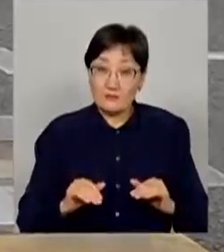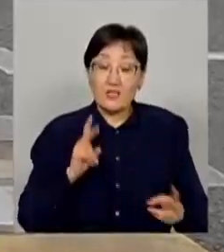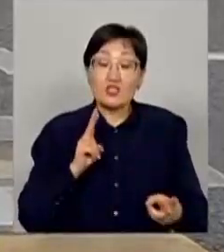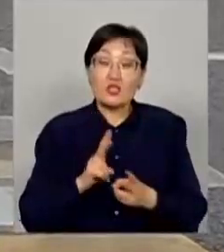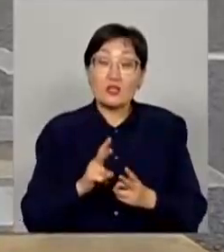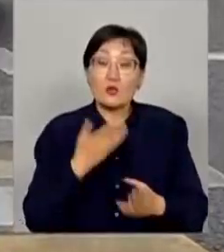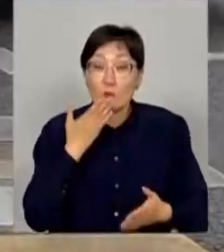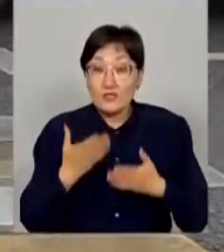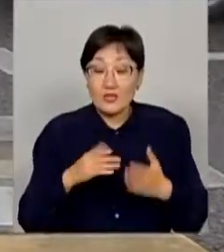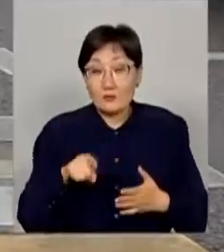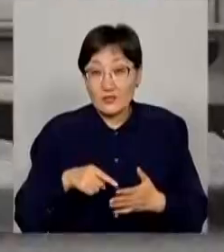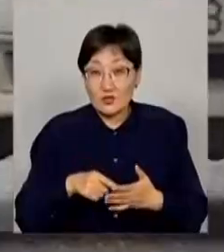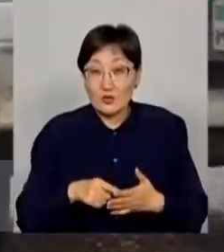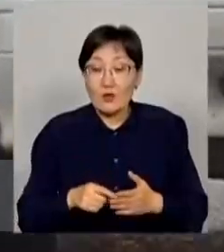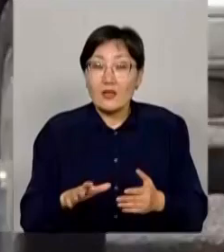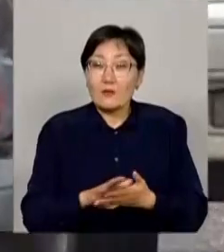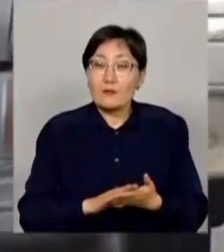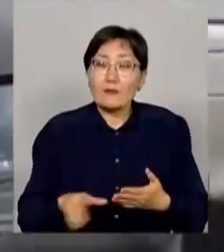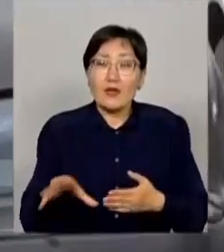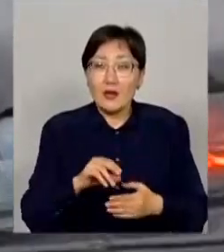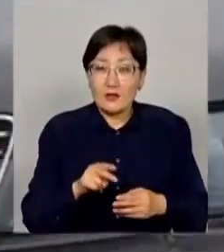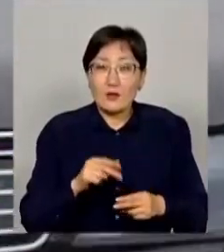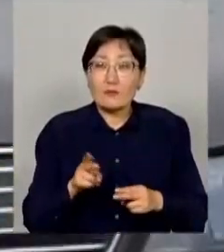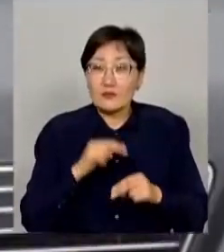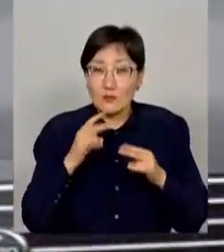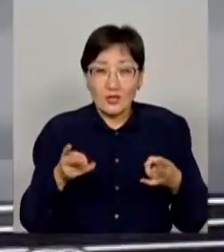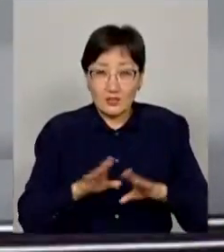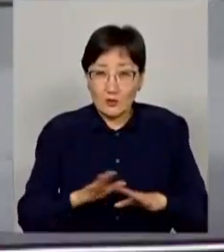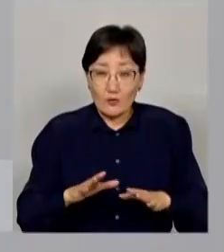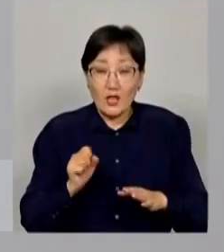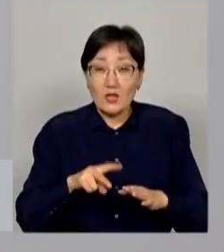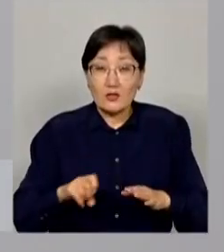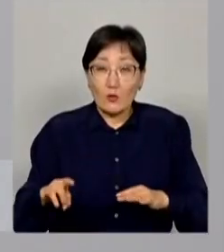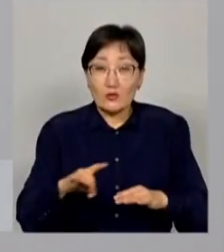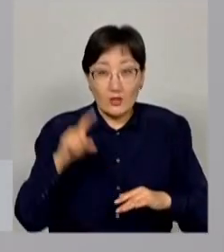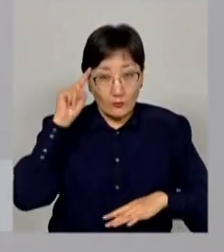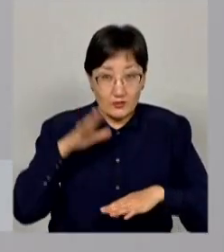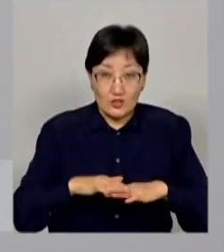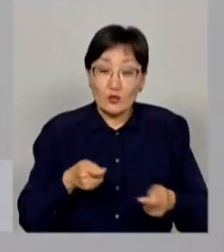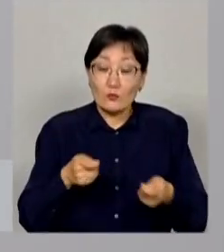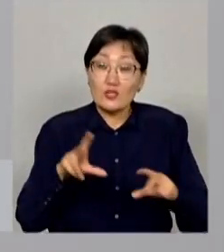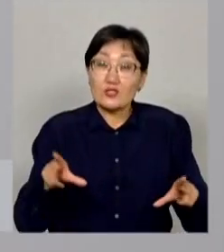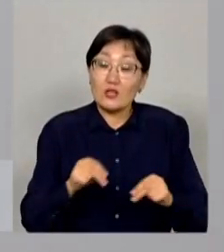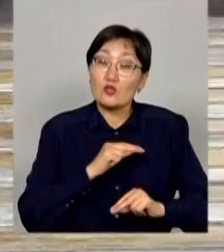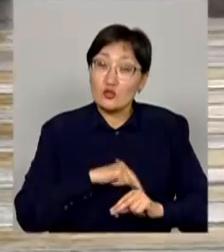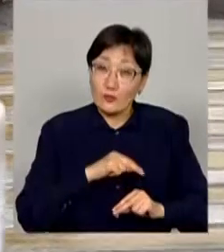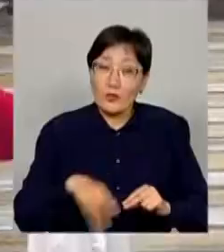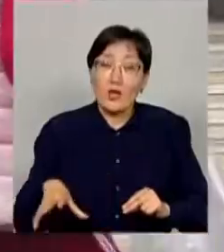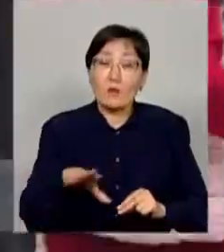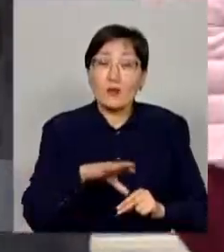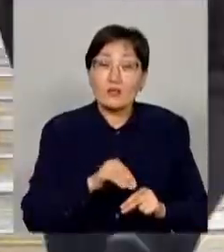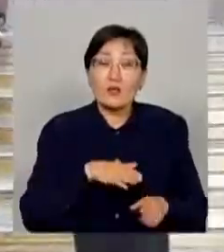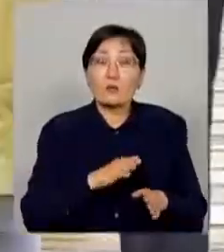Кездесуде көтерілген мәселелердің ешқайсы назардан тыс қалмайды дейді Алатаудан әкімдігі. Биліктегілер уәдеткен жұмыстардың